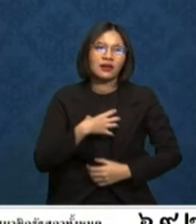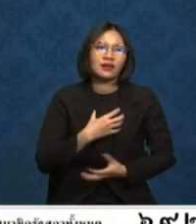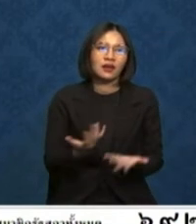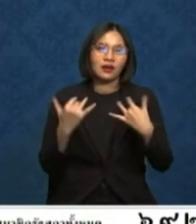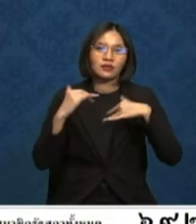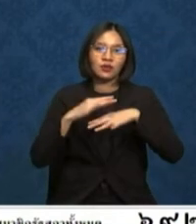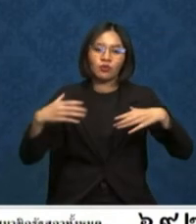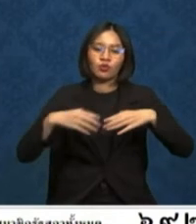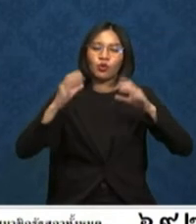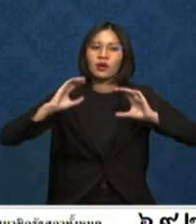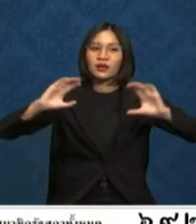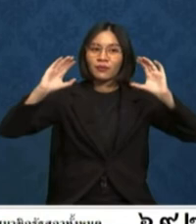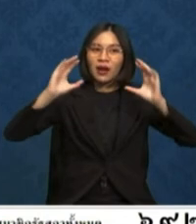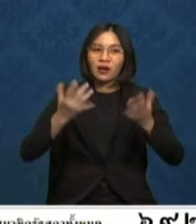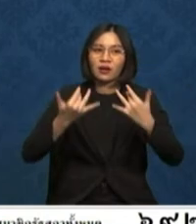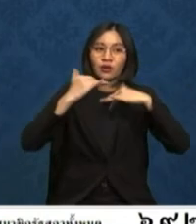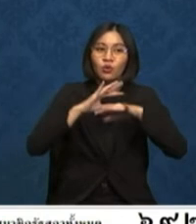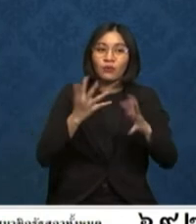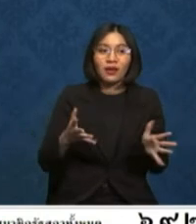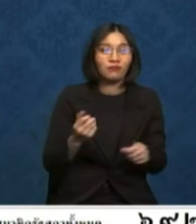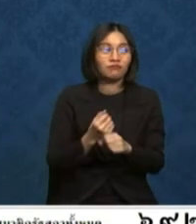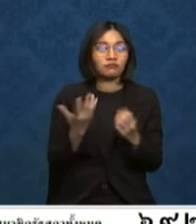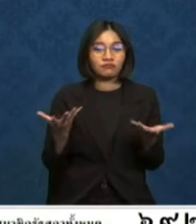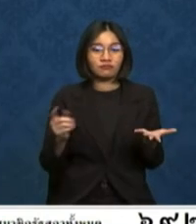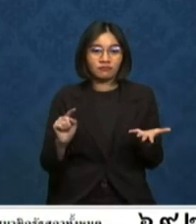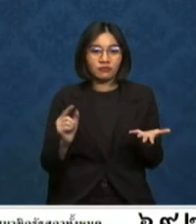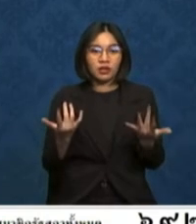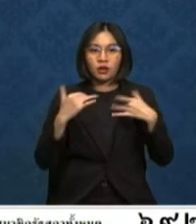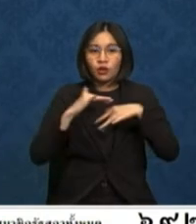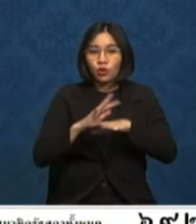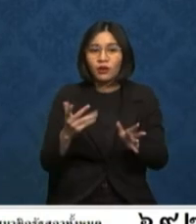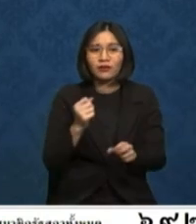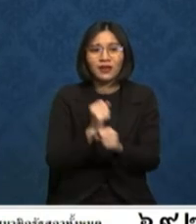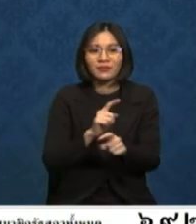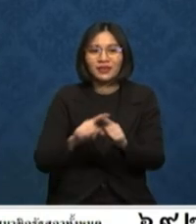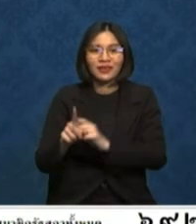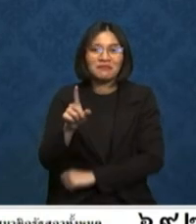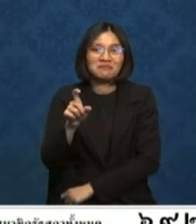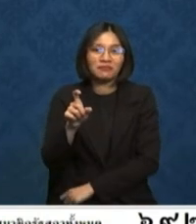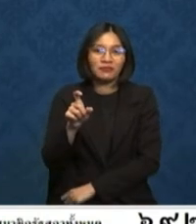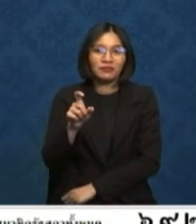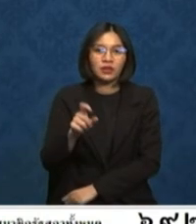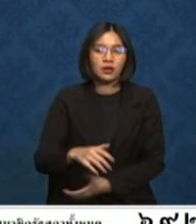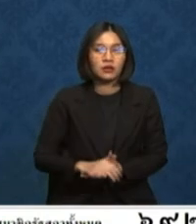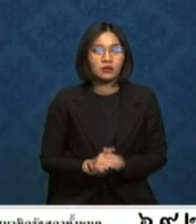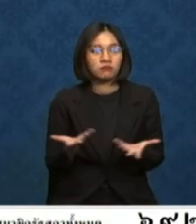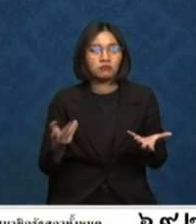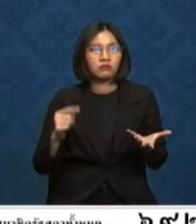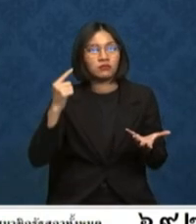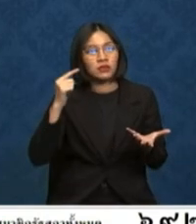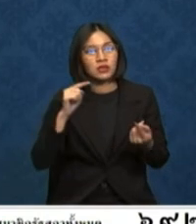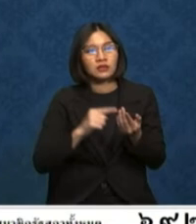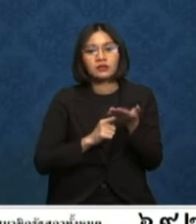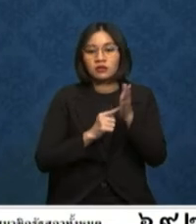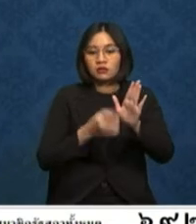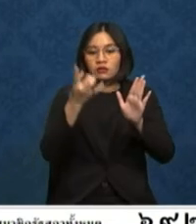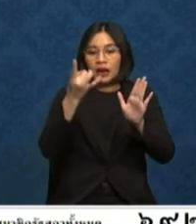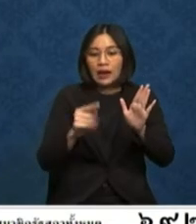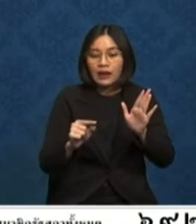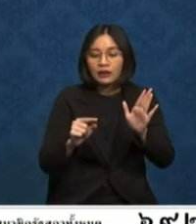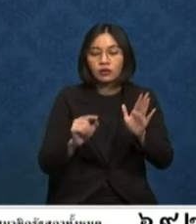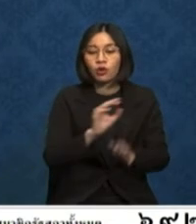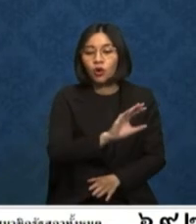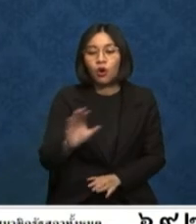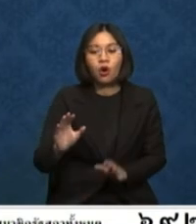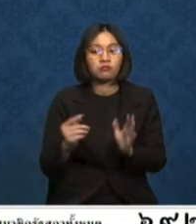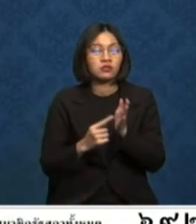รัฐบาลพอไปร่วมแล้วยังไงคะไปร่วมแล้วท่านก็ทำอะไรไม่ได้เลยไม่ได้จะเสนออะไรของตัวเอง